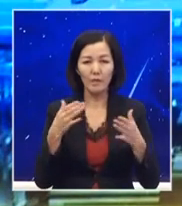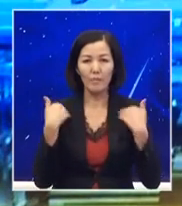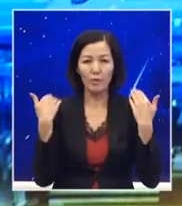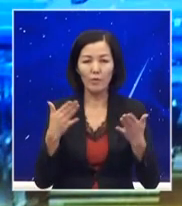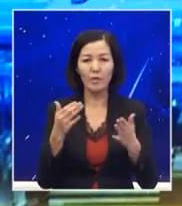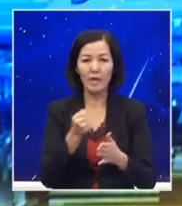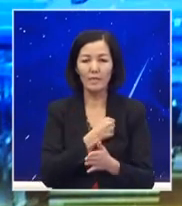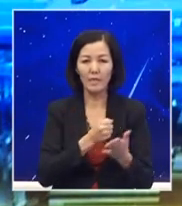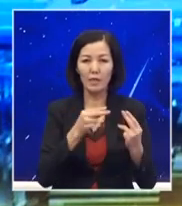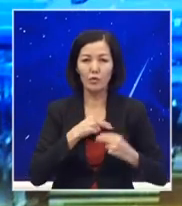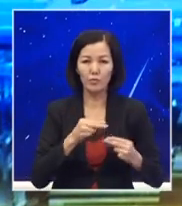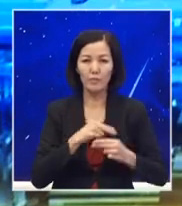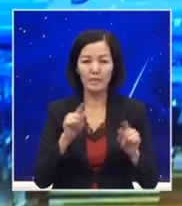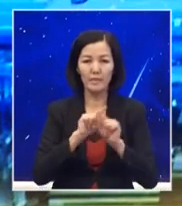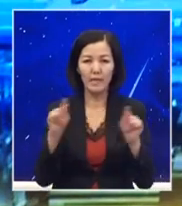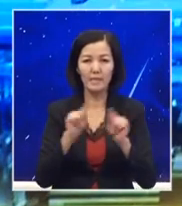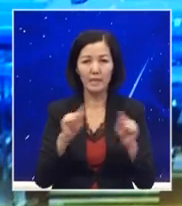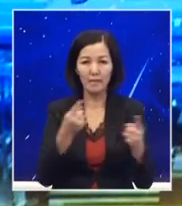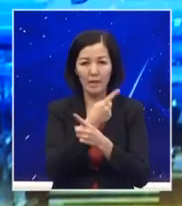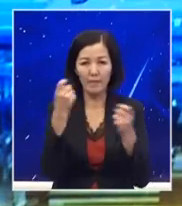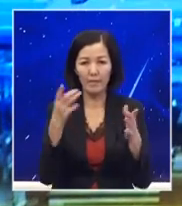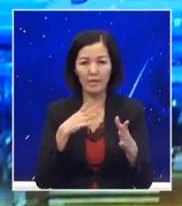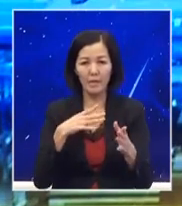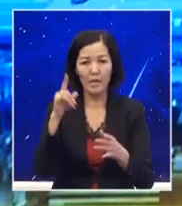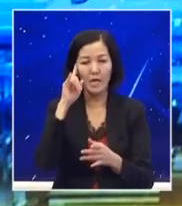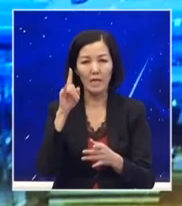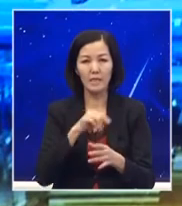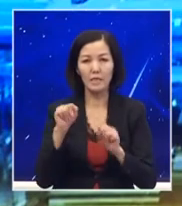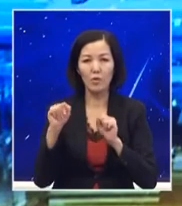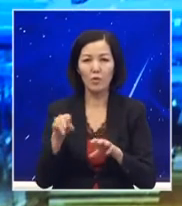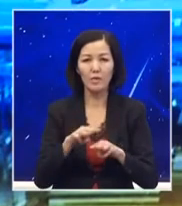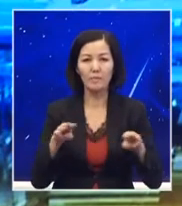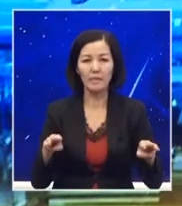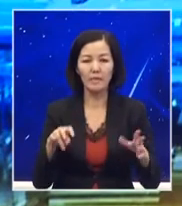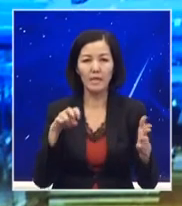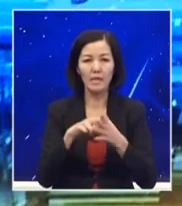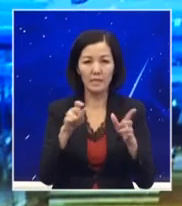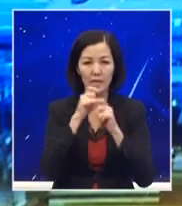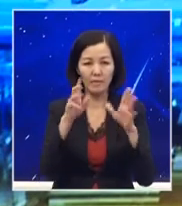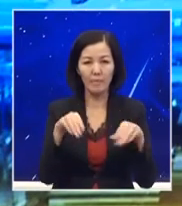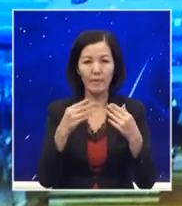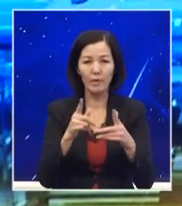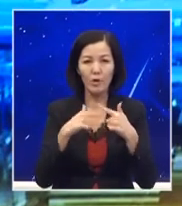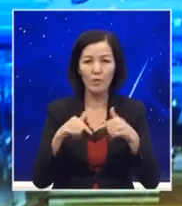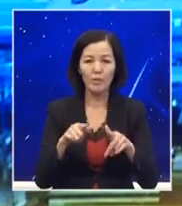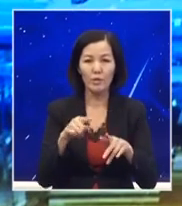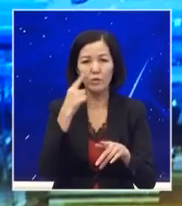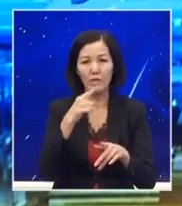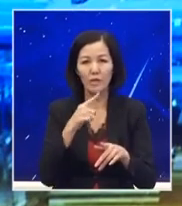Олар әскерилердің жұмысын насихаттап, ақпарат таратқаны үшін Қазақстан Республикасы Қорғаныс министрлігінің алғыс хатымен